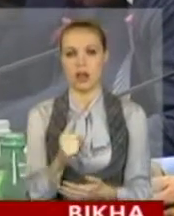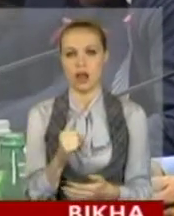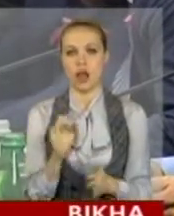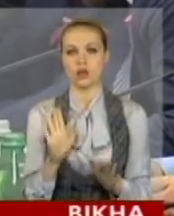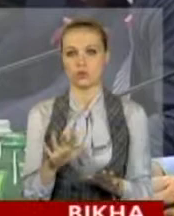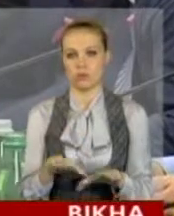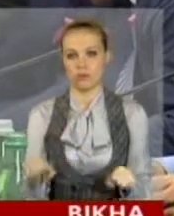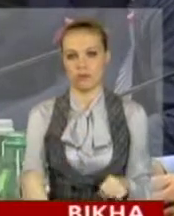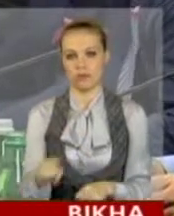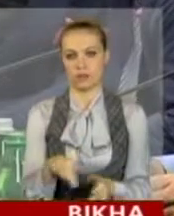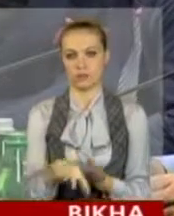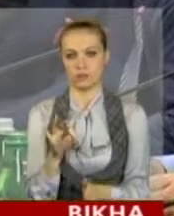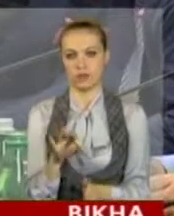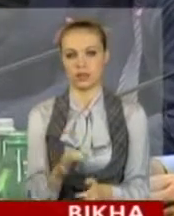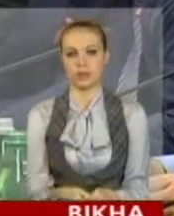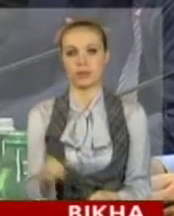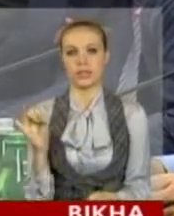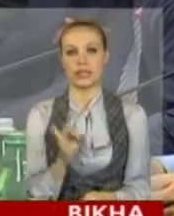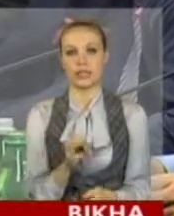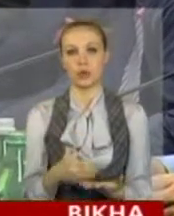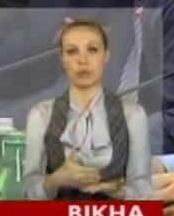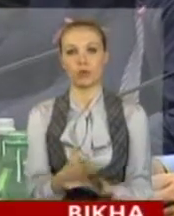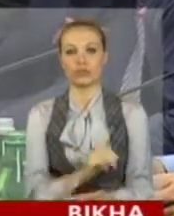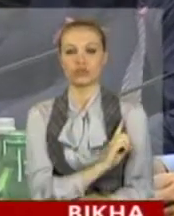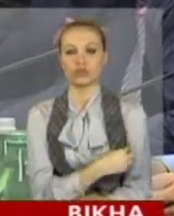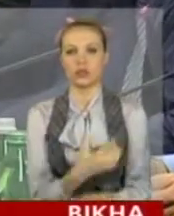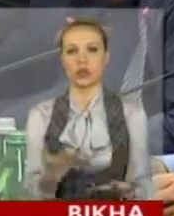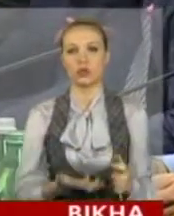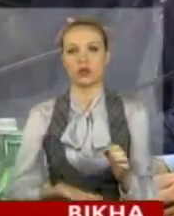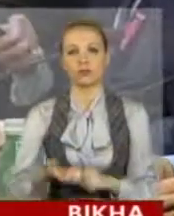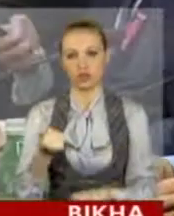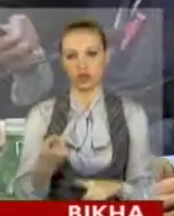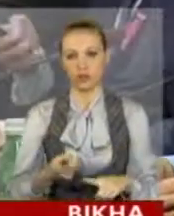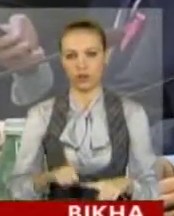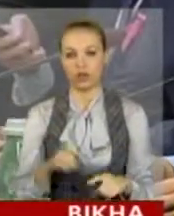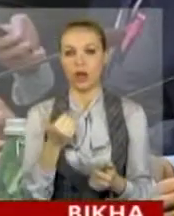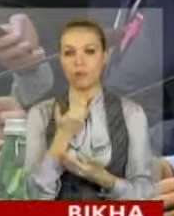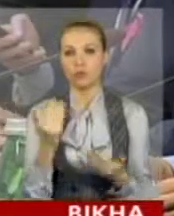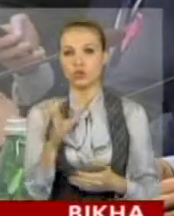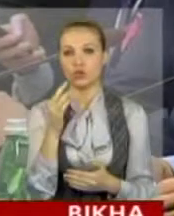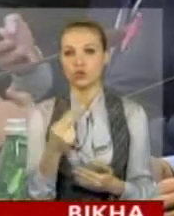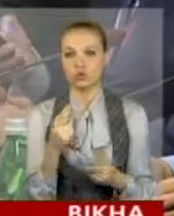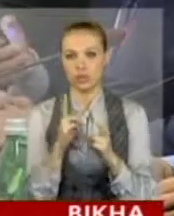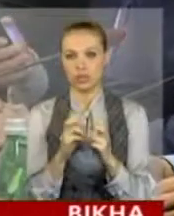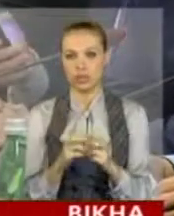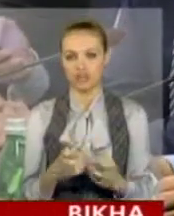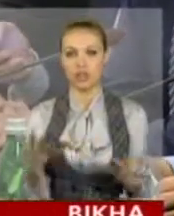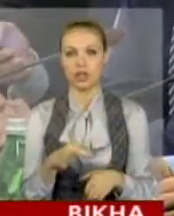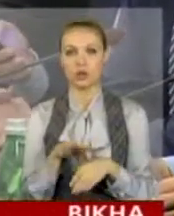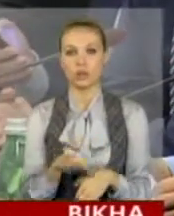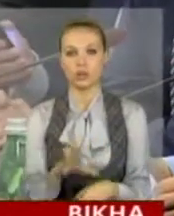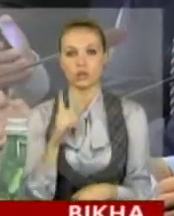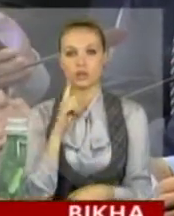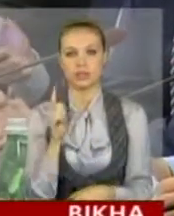представителями только власти и политических сил, которые поддерживают это. Последние социологические исследования, которые